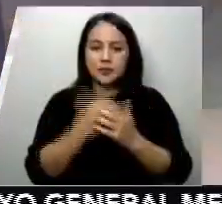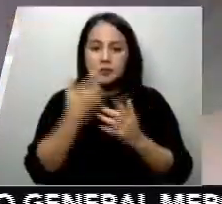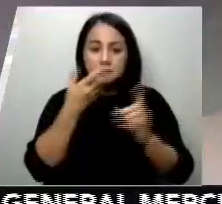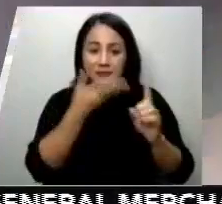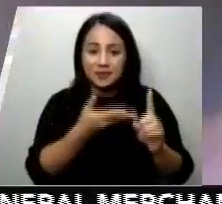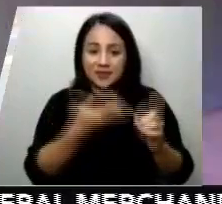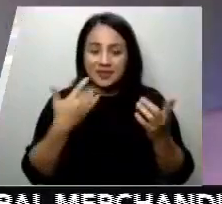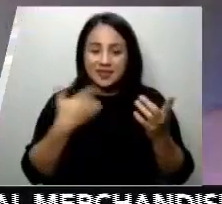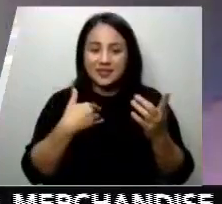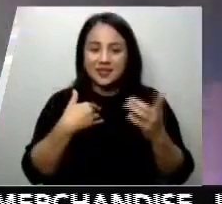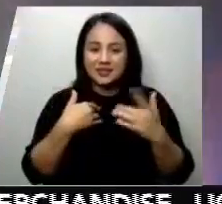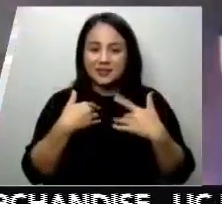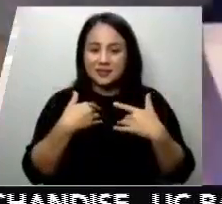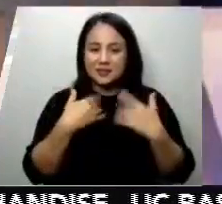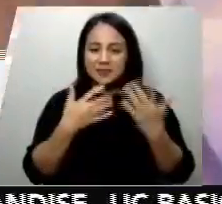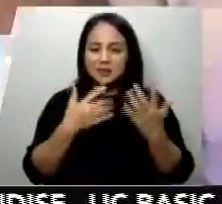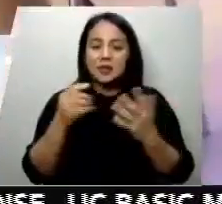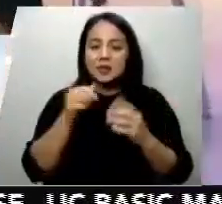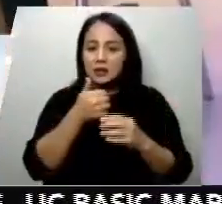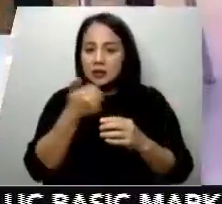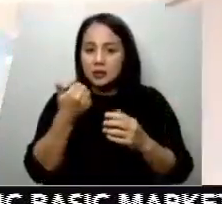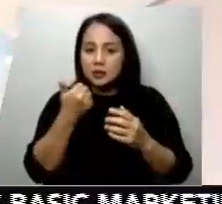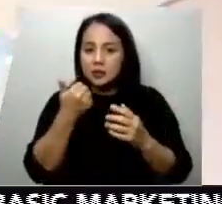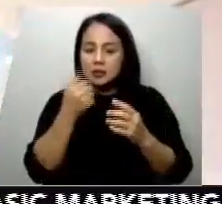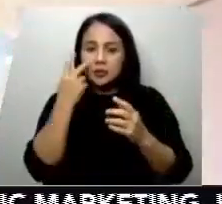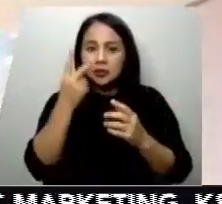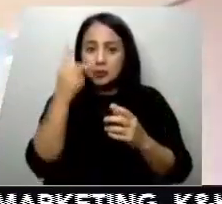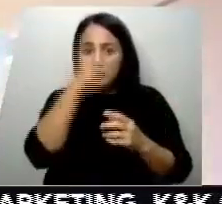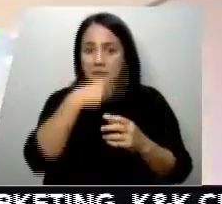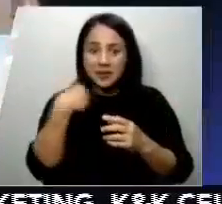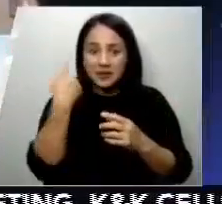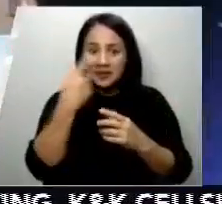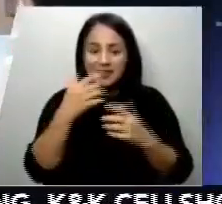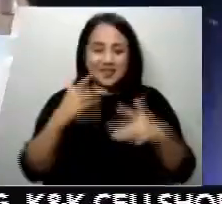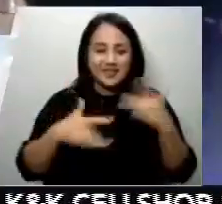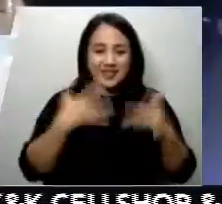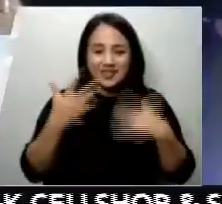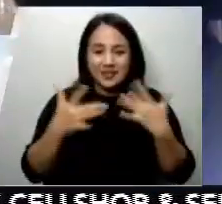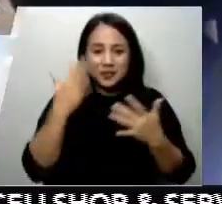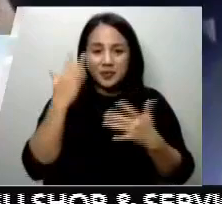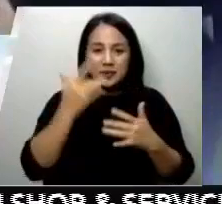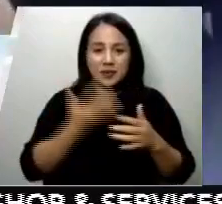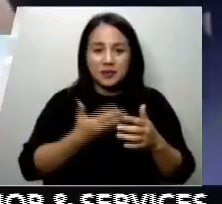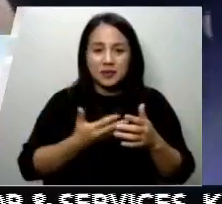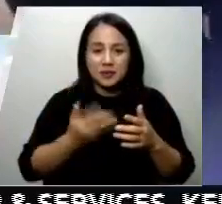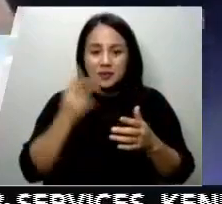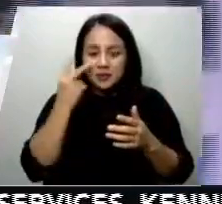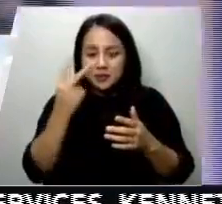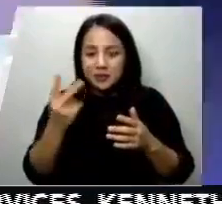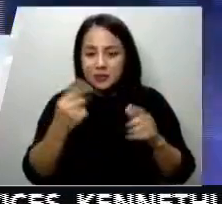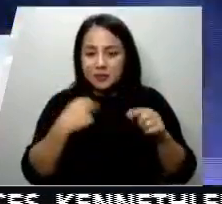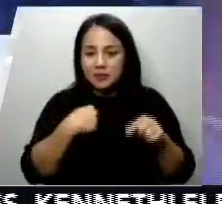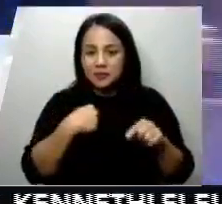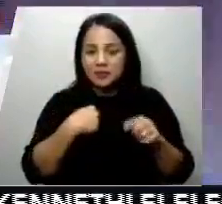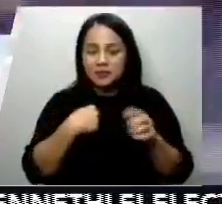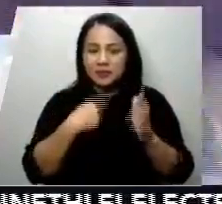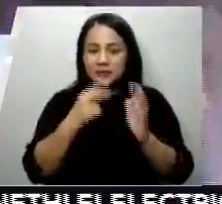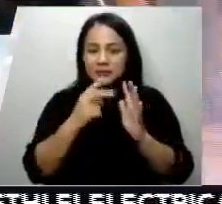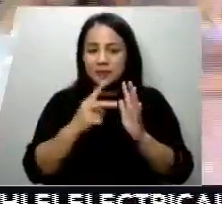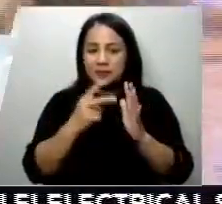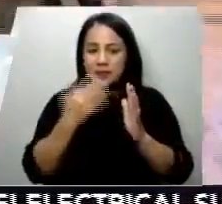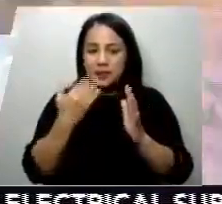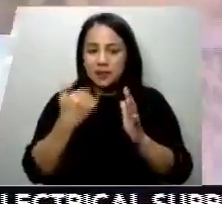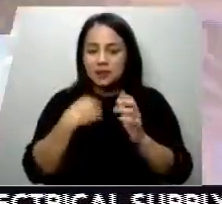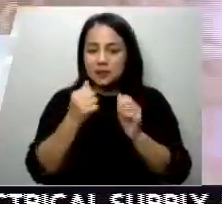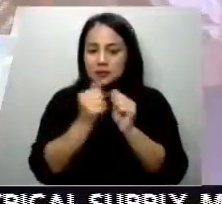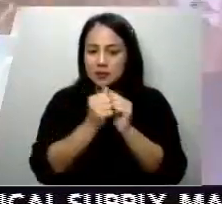galaskuhan. Wala rin pagsidlan ng tuwa si Daisy dahil hindi na lang sa pagpapadel ang kanyang pwedeng gawin. Magkakasali na rin siya